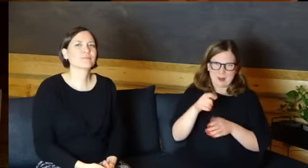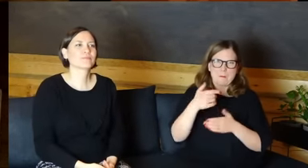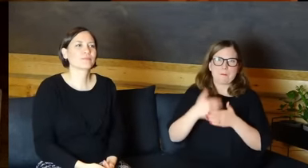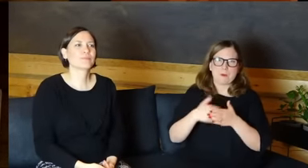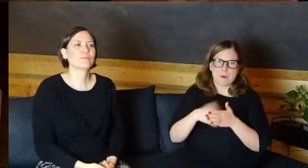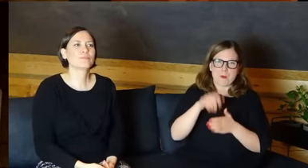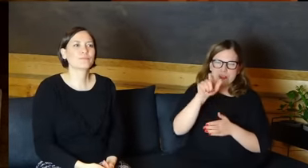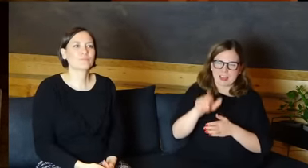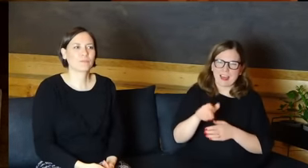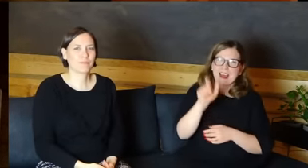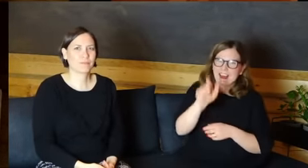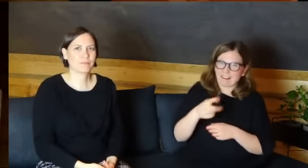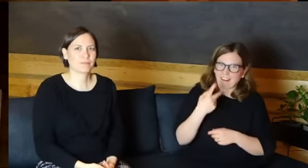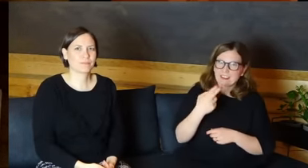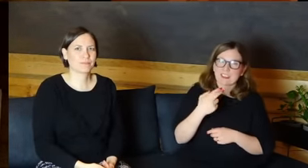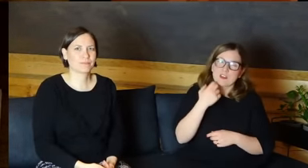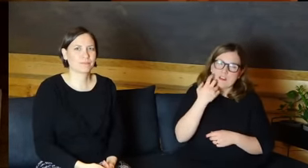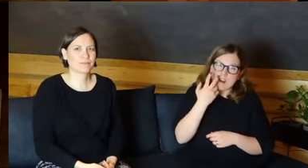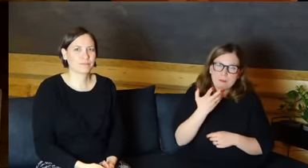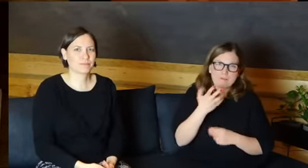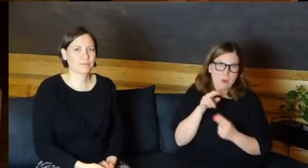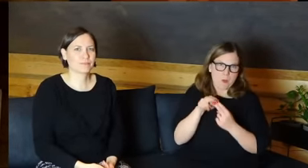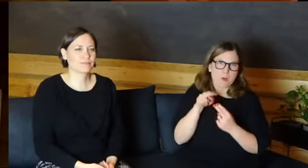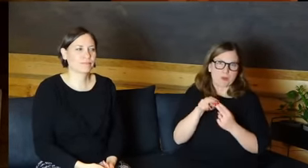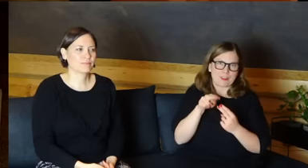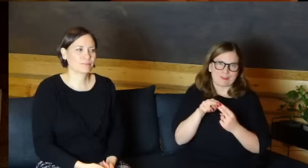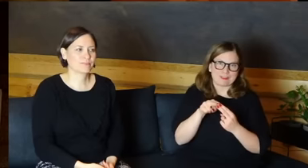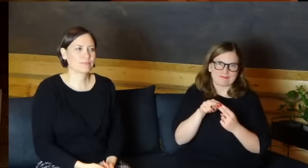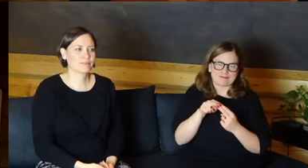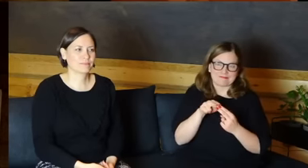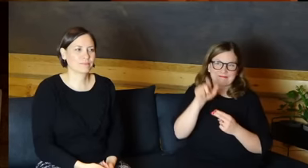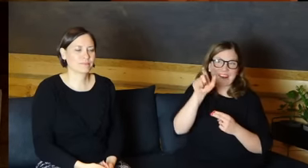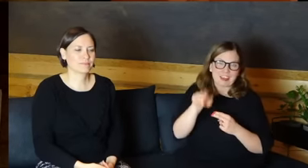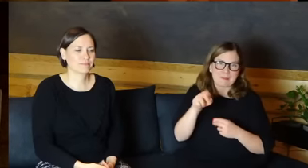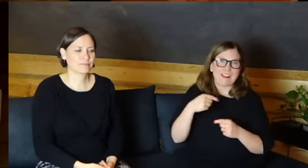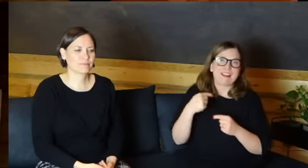varmaan päivittäin melkein tulee oltua yhteydessä, että